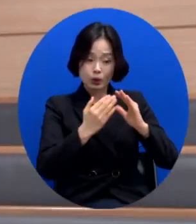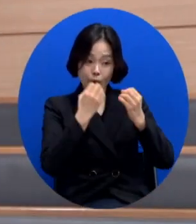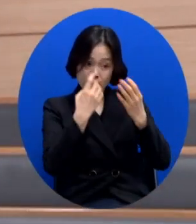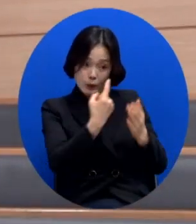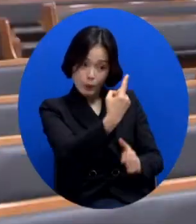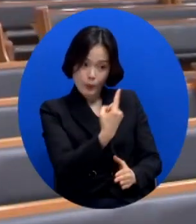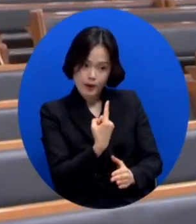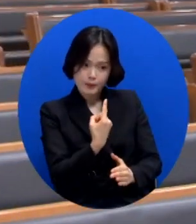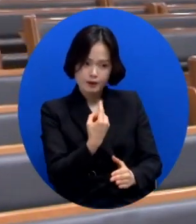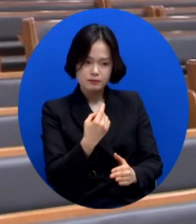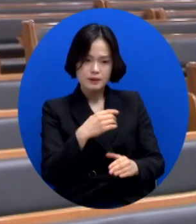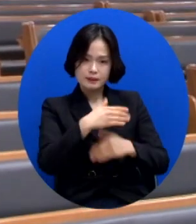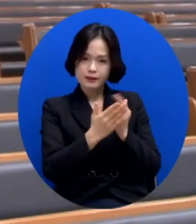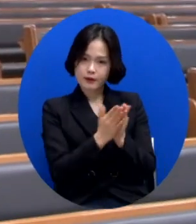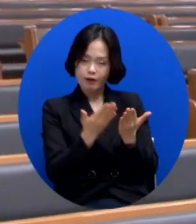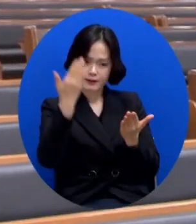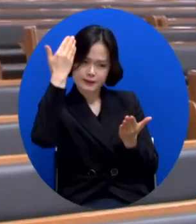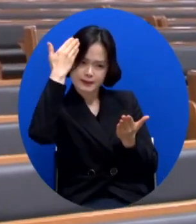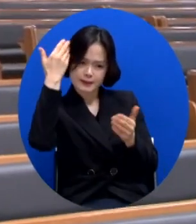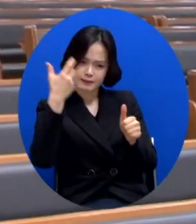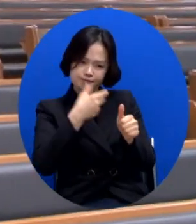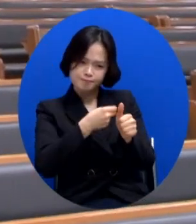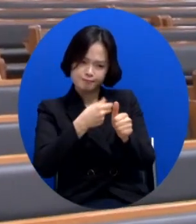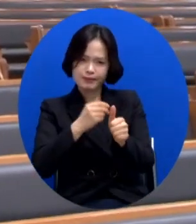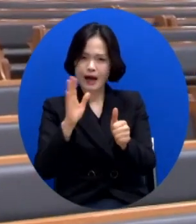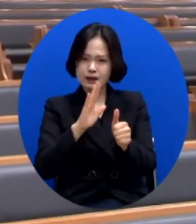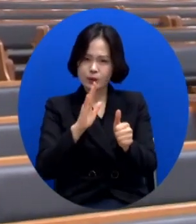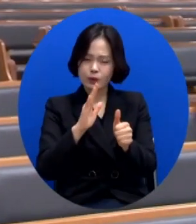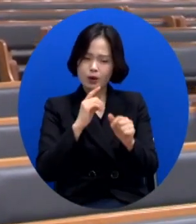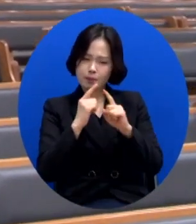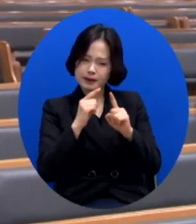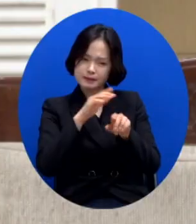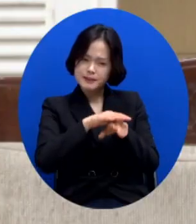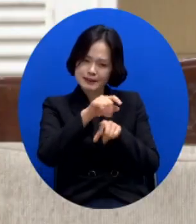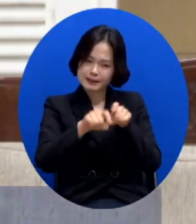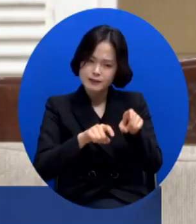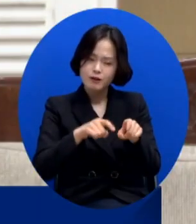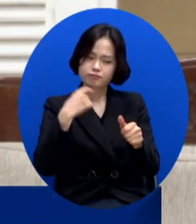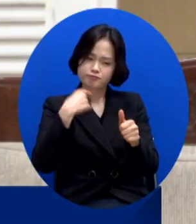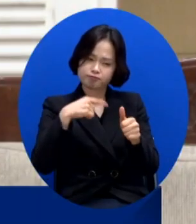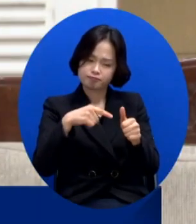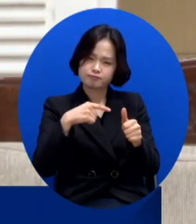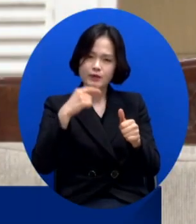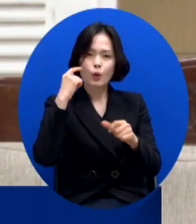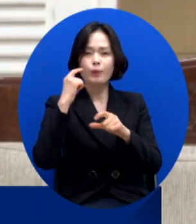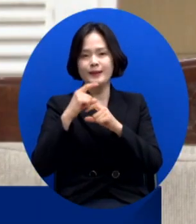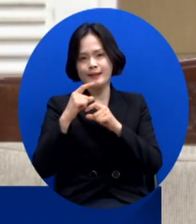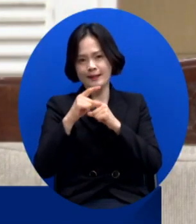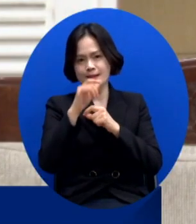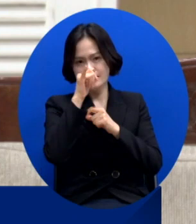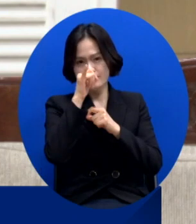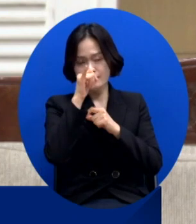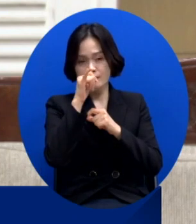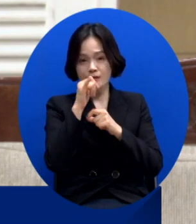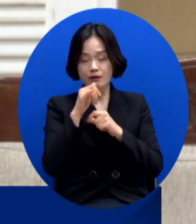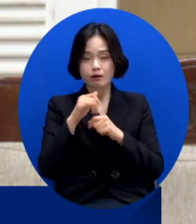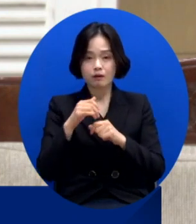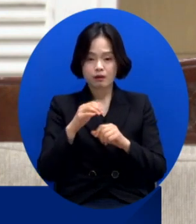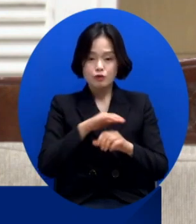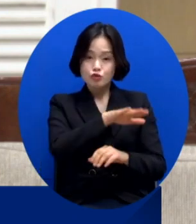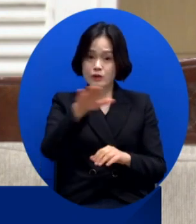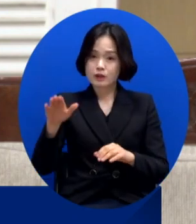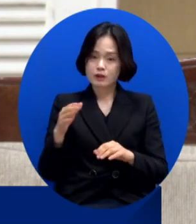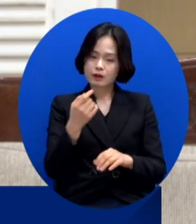성경 말씀을 실천하는 신앙을 전하기 위해 고민합니다 말씀은 많이 배워요 그런데 이게 어